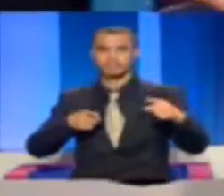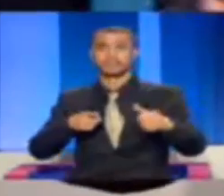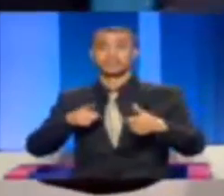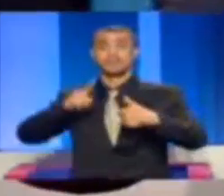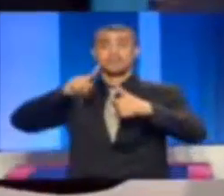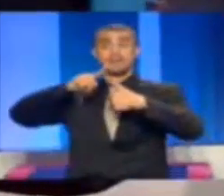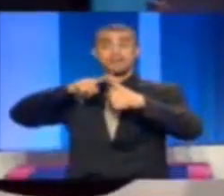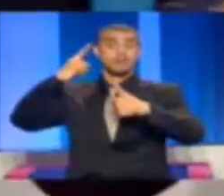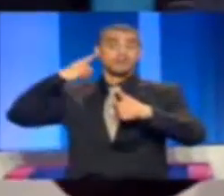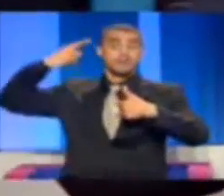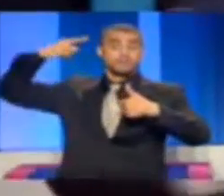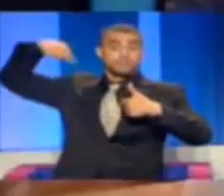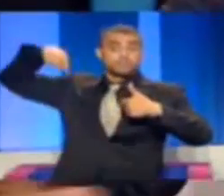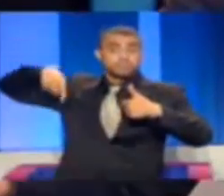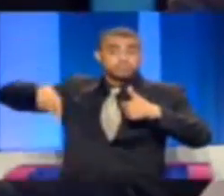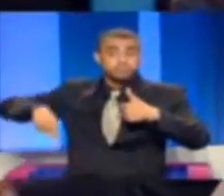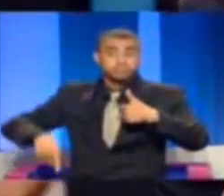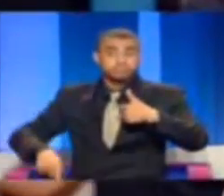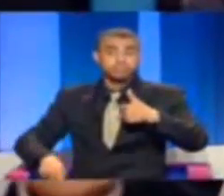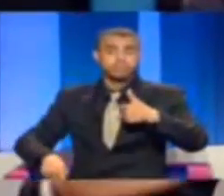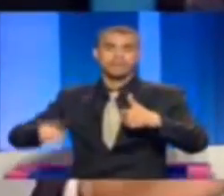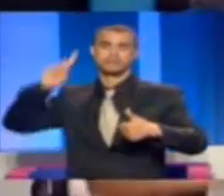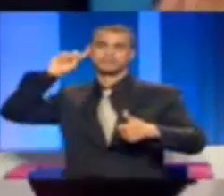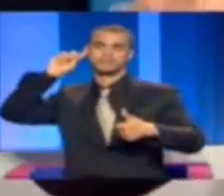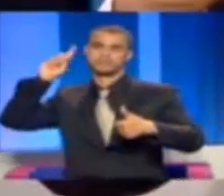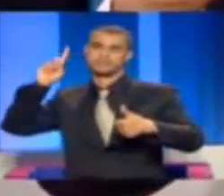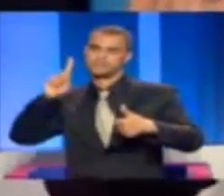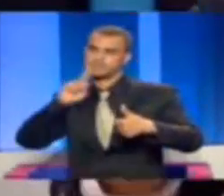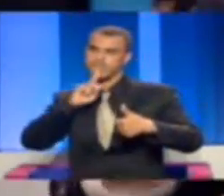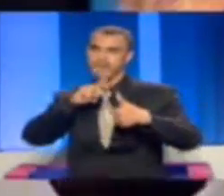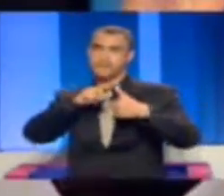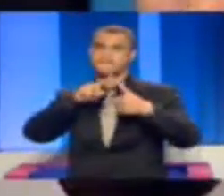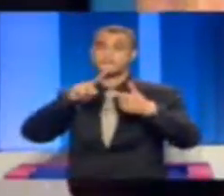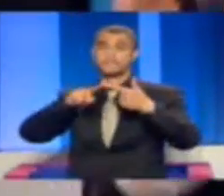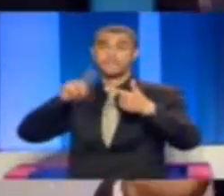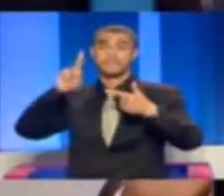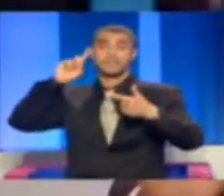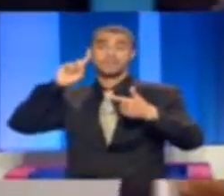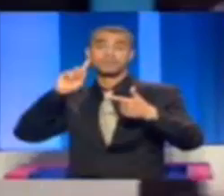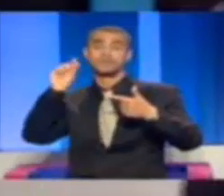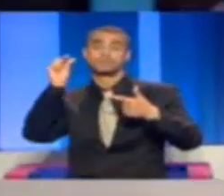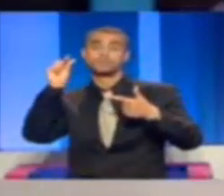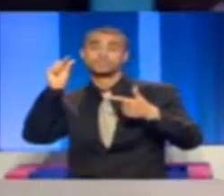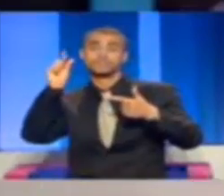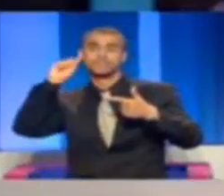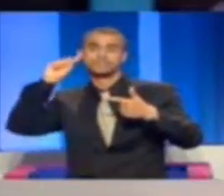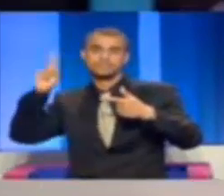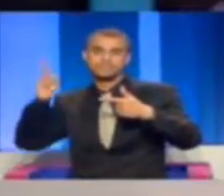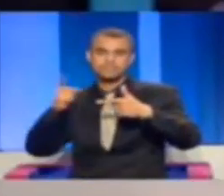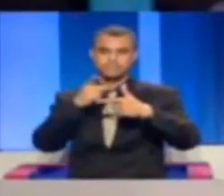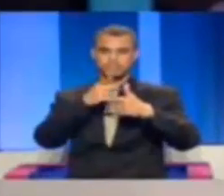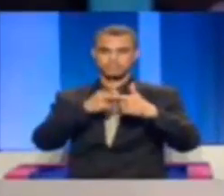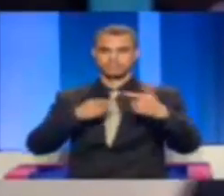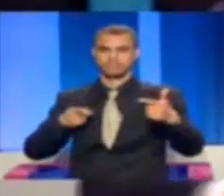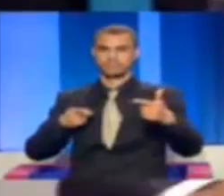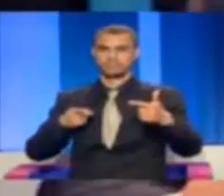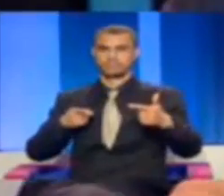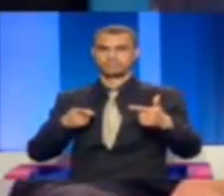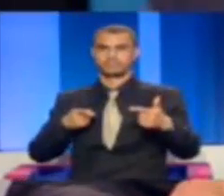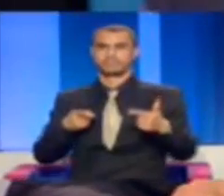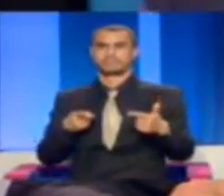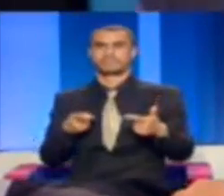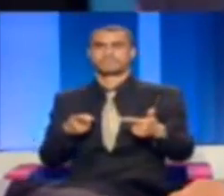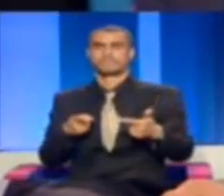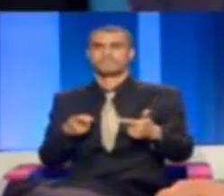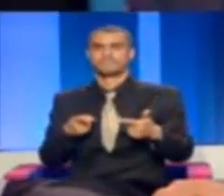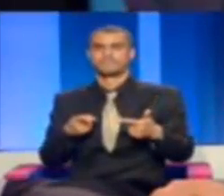عنده حاسة السمع نشات بشكل كبير تنسميوه هذاك عنده صمم. إذا إما عنده صمم ولا عنده ضعف في السمع. هذو